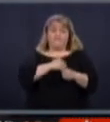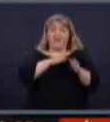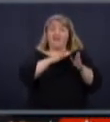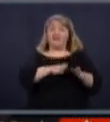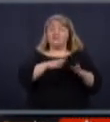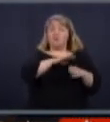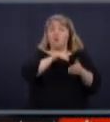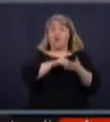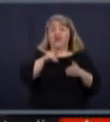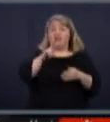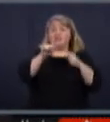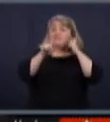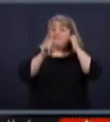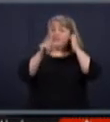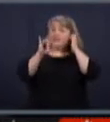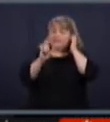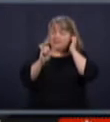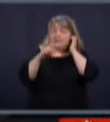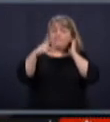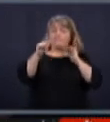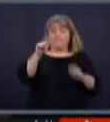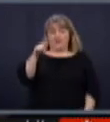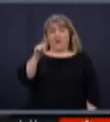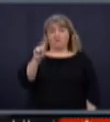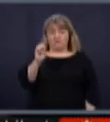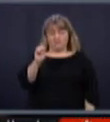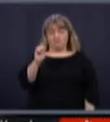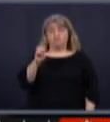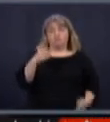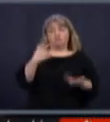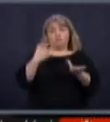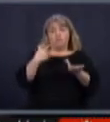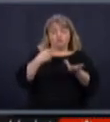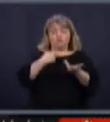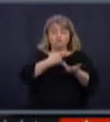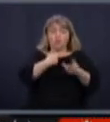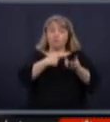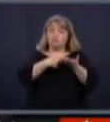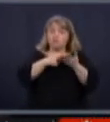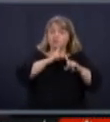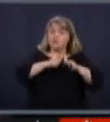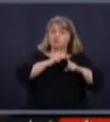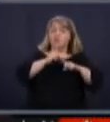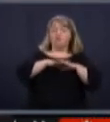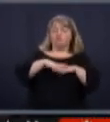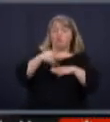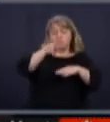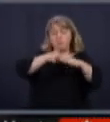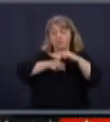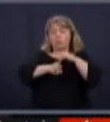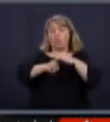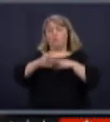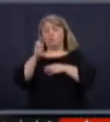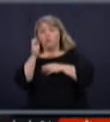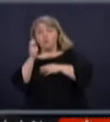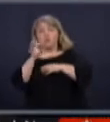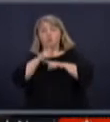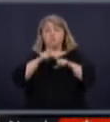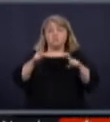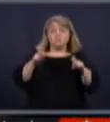Plante. On a pu discuter des enjeux transports en commun, certaines communautés,